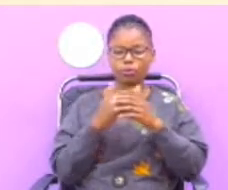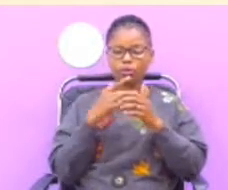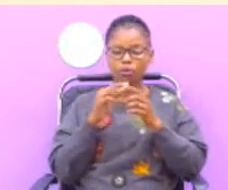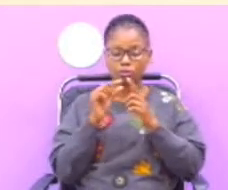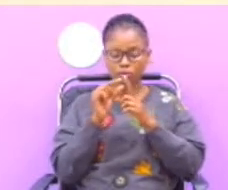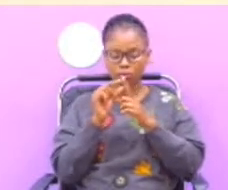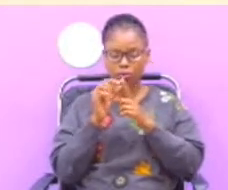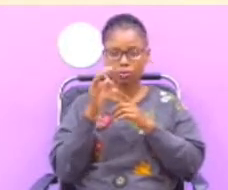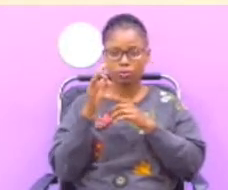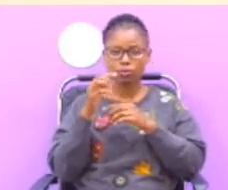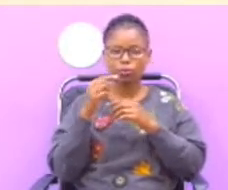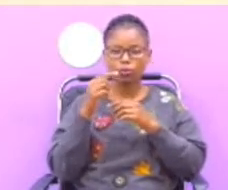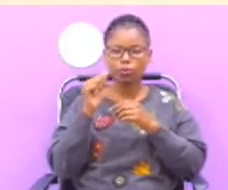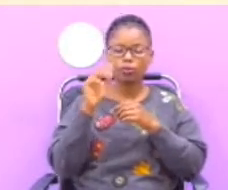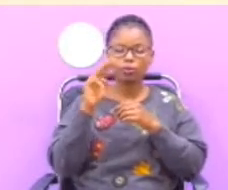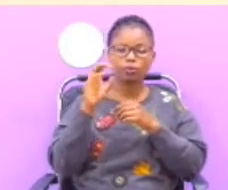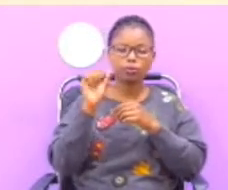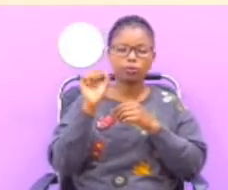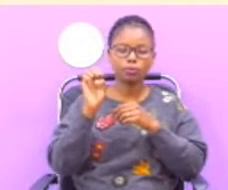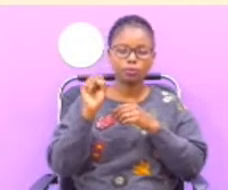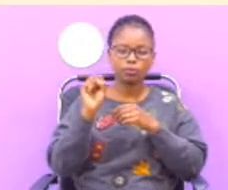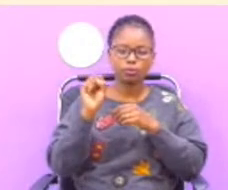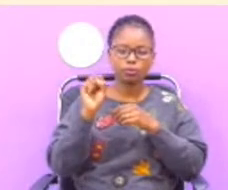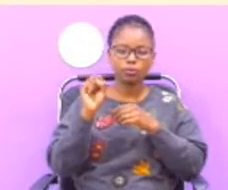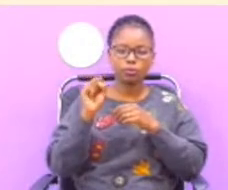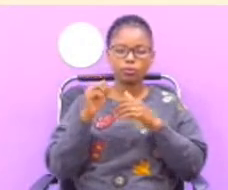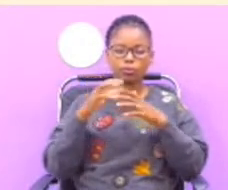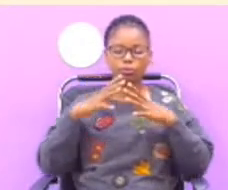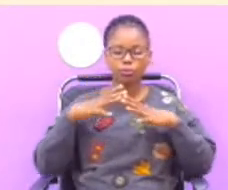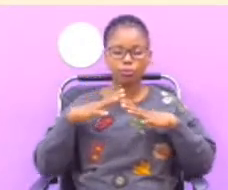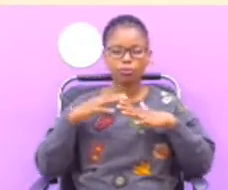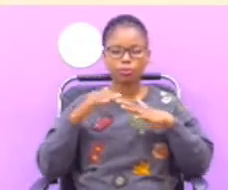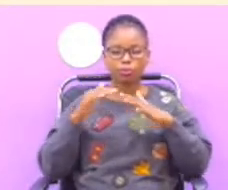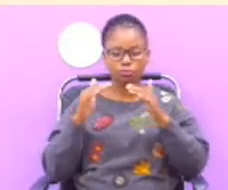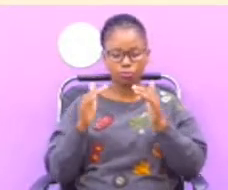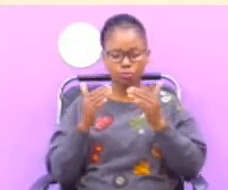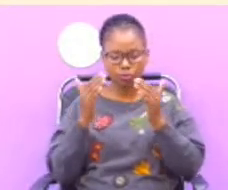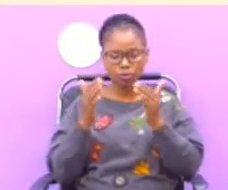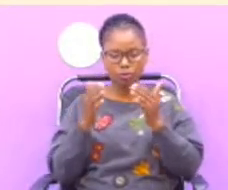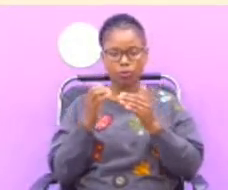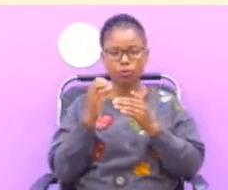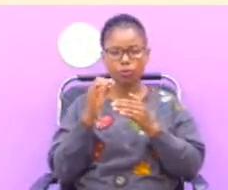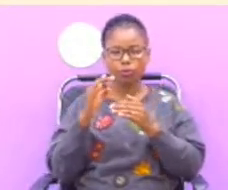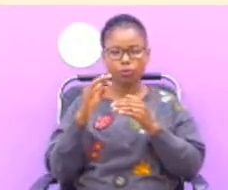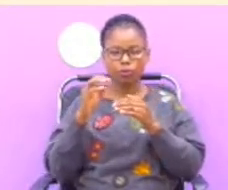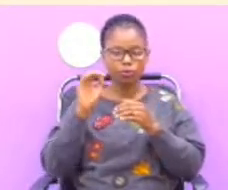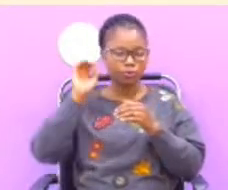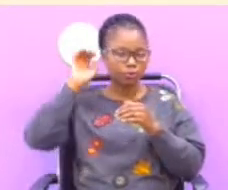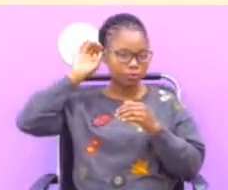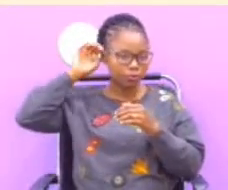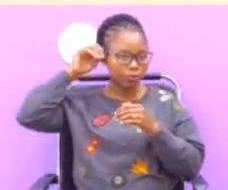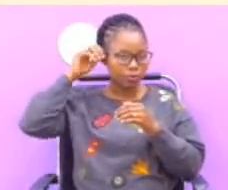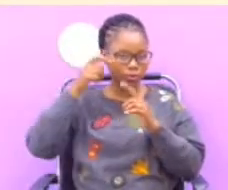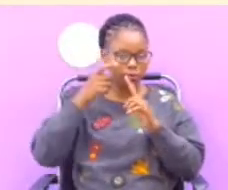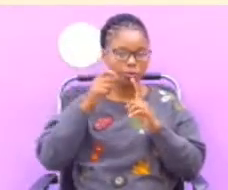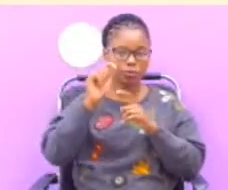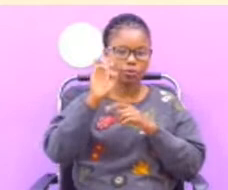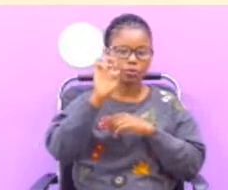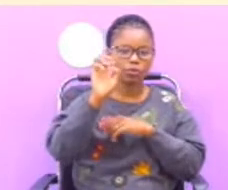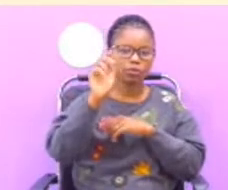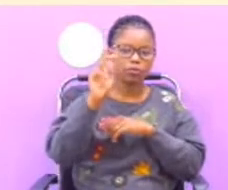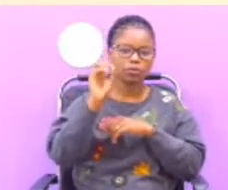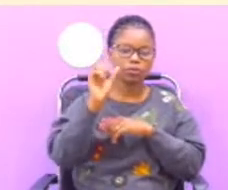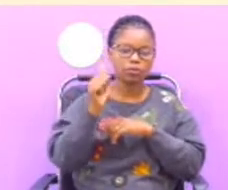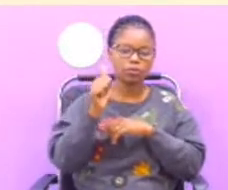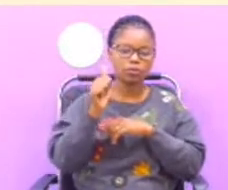Amos niwe umwe wa areithi angodu aria matuire Tekoa ni